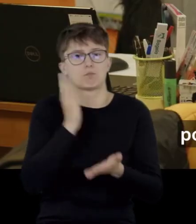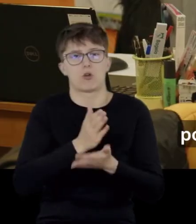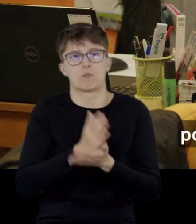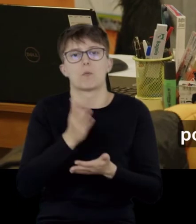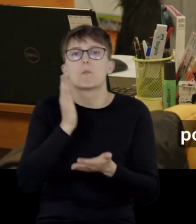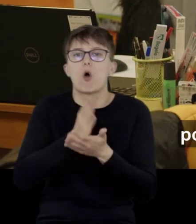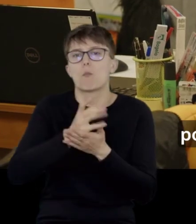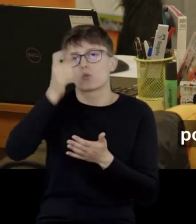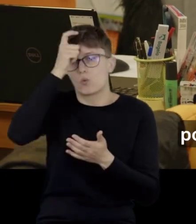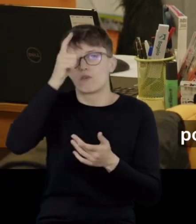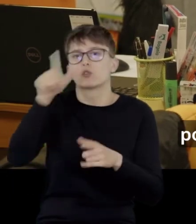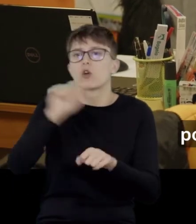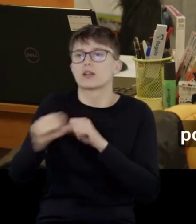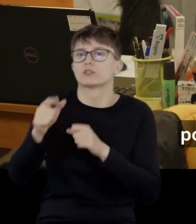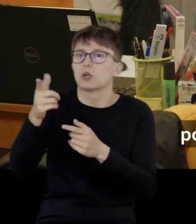Pomoc